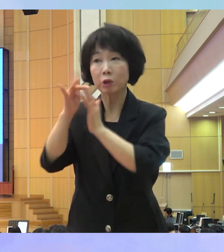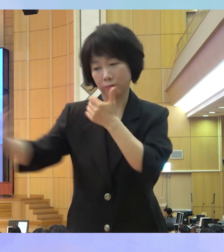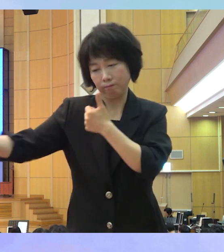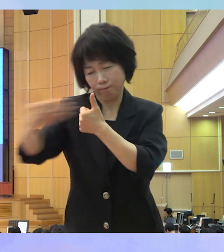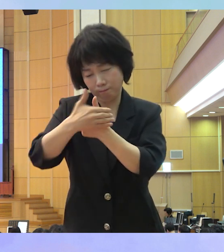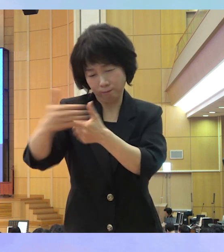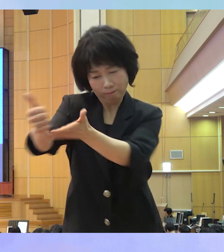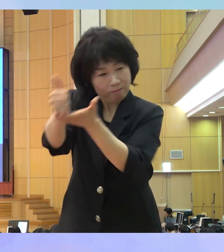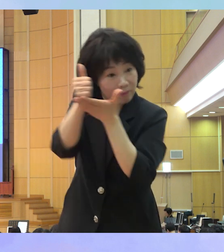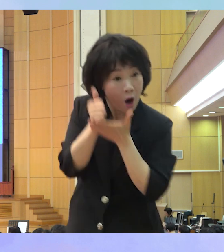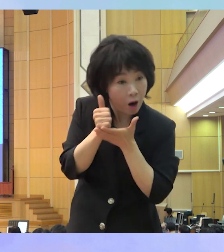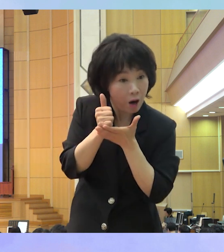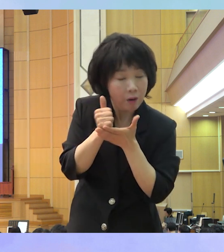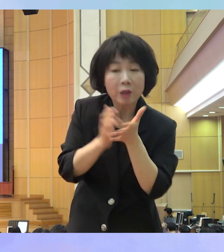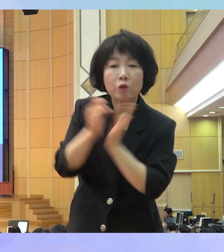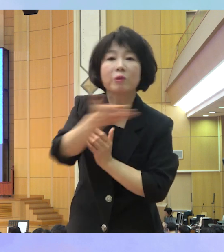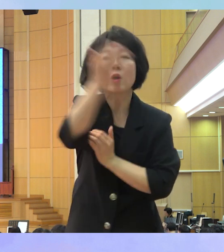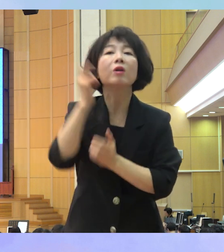한다. 이거예요.